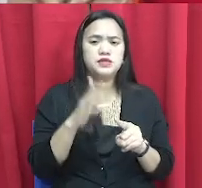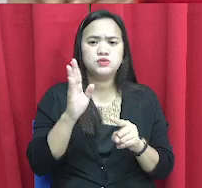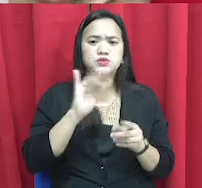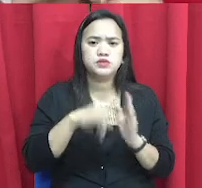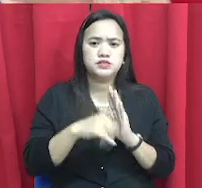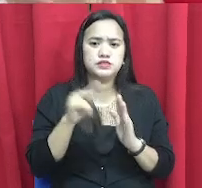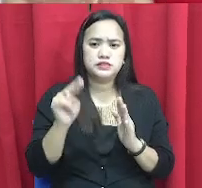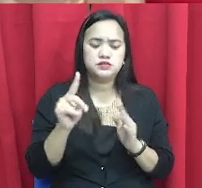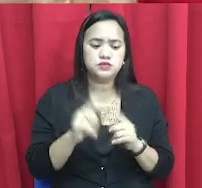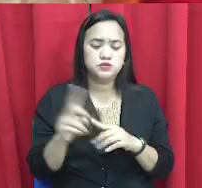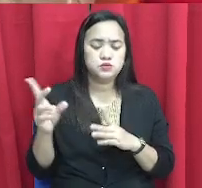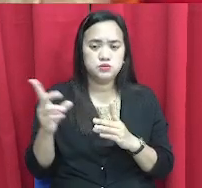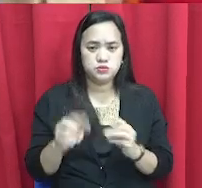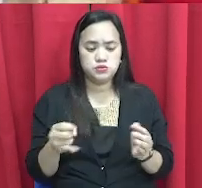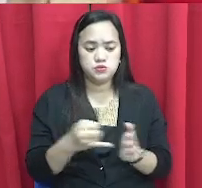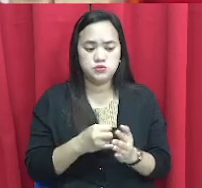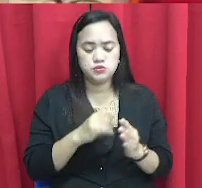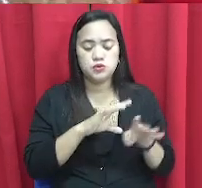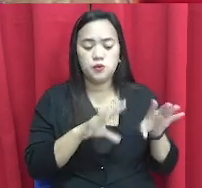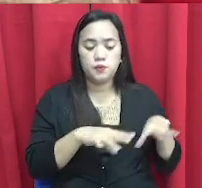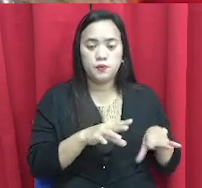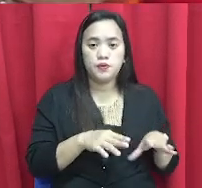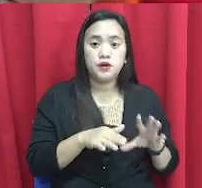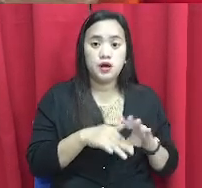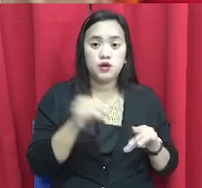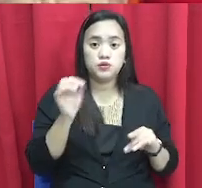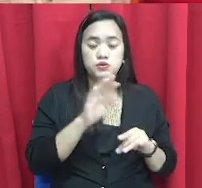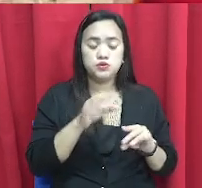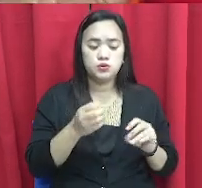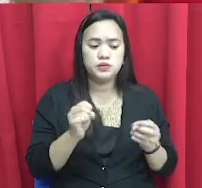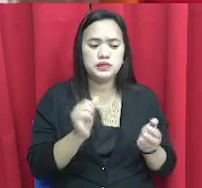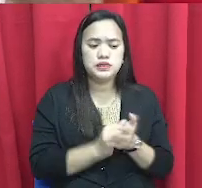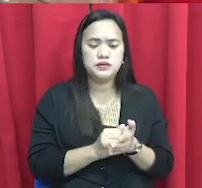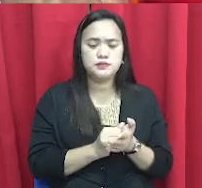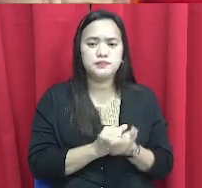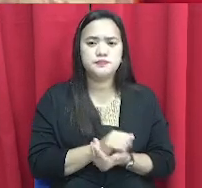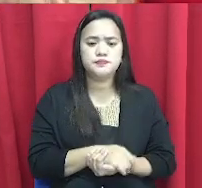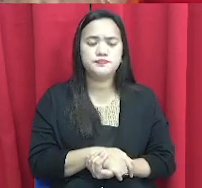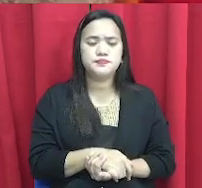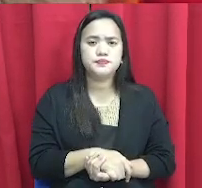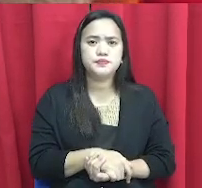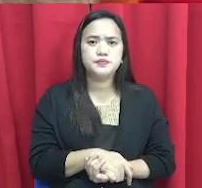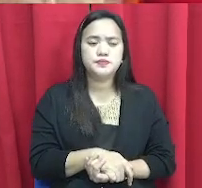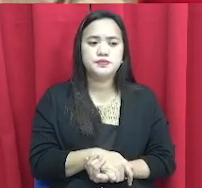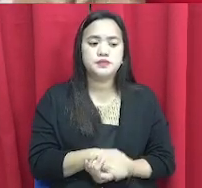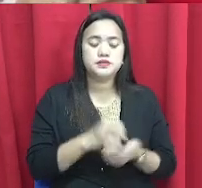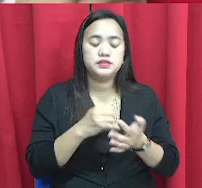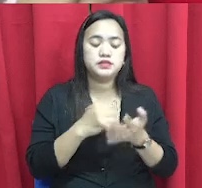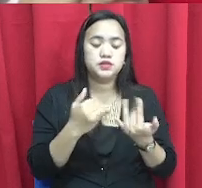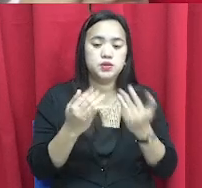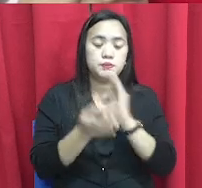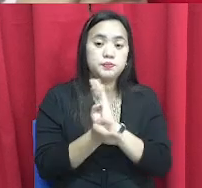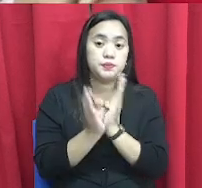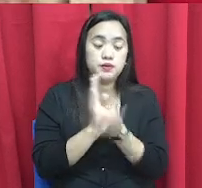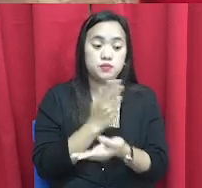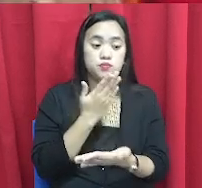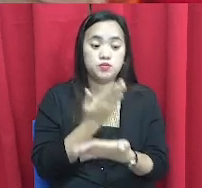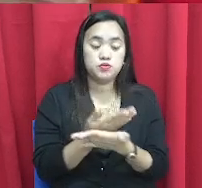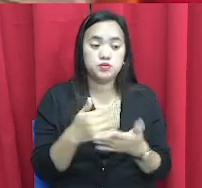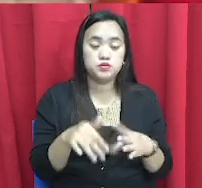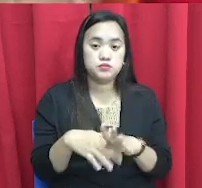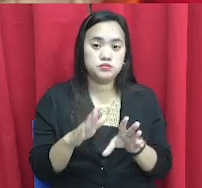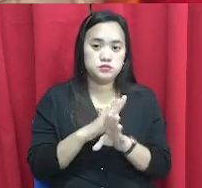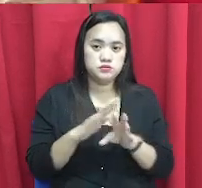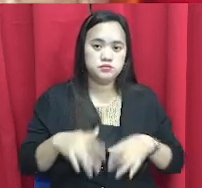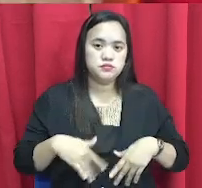dapat mong i-work out para yang bagay na yan yung possibilities na yan ay mangyari nga sa ating sa sa sa